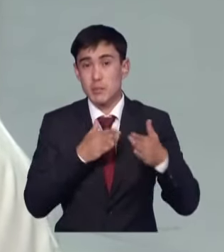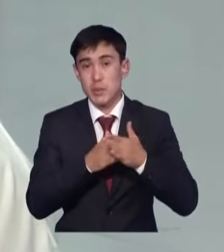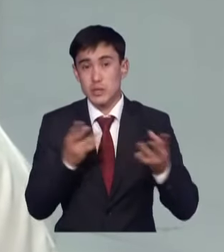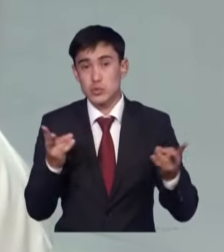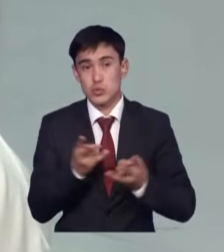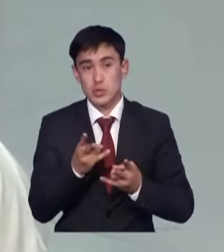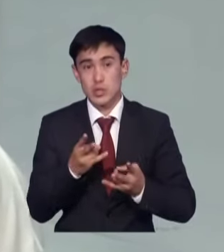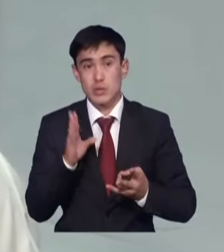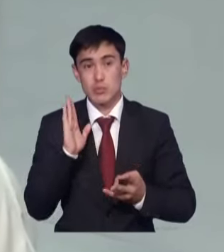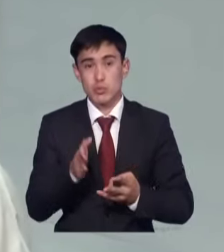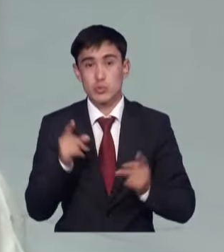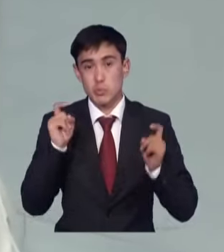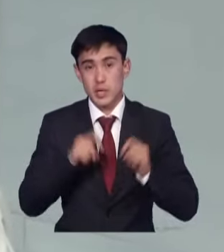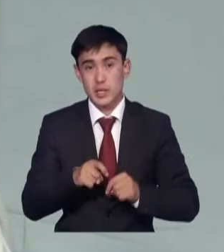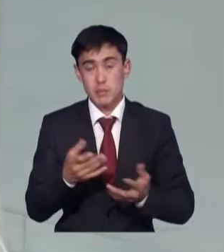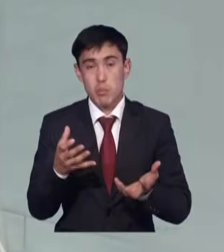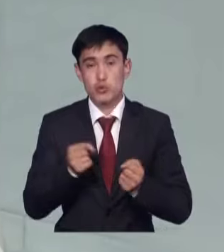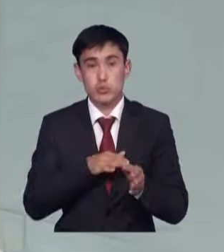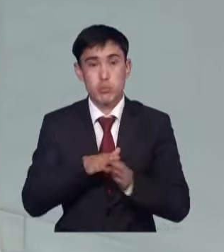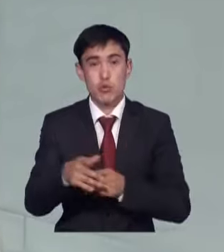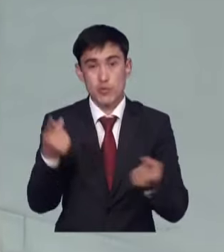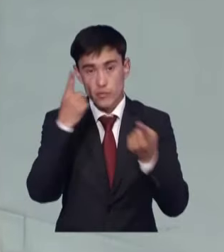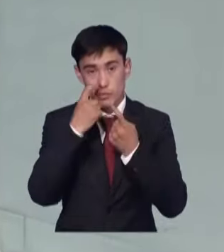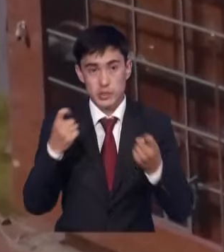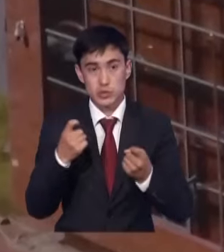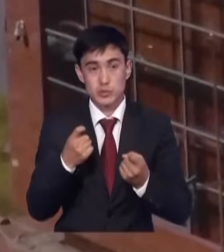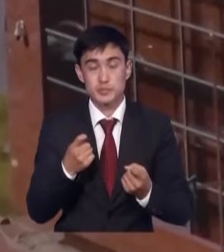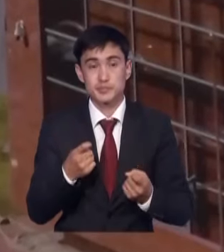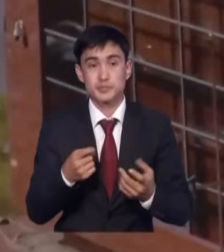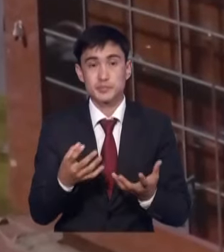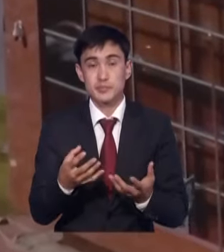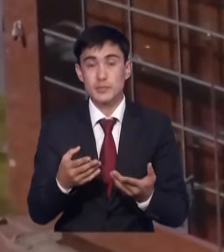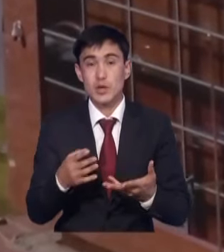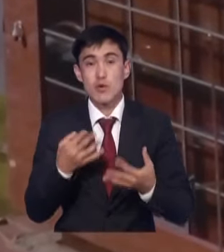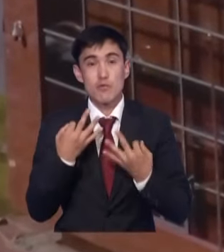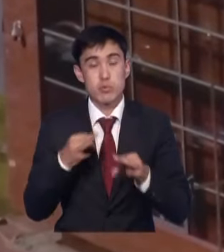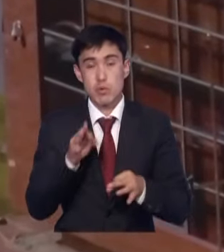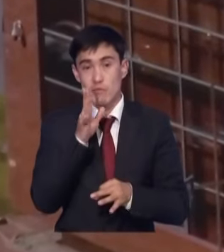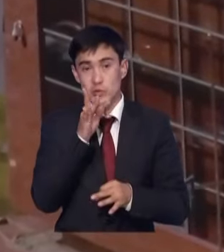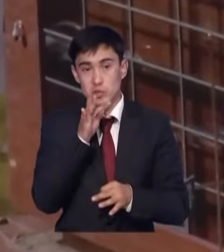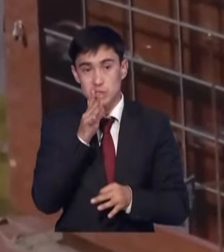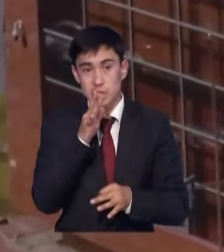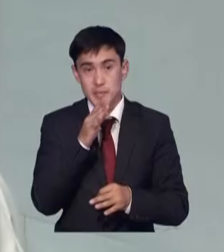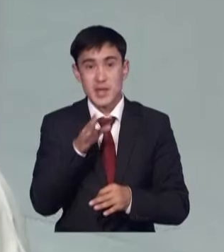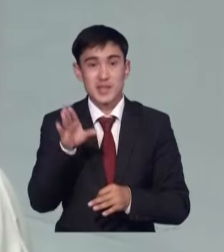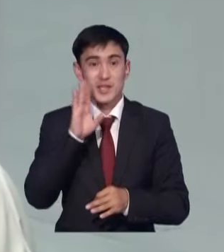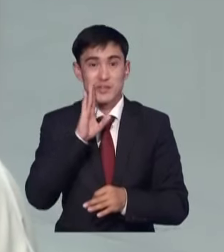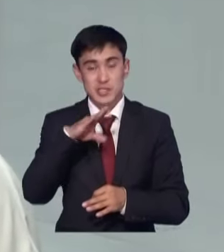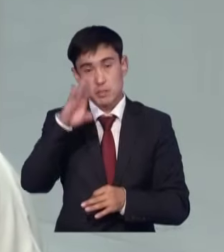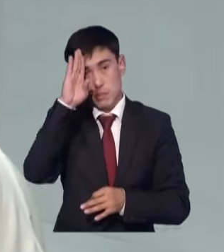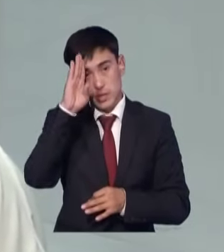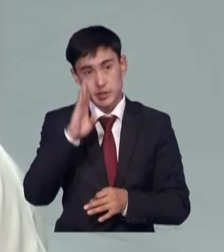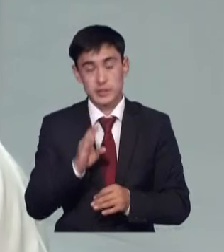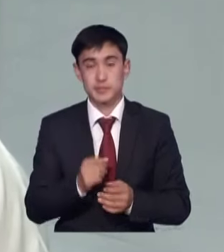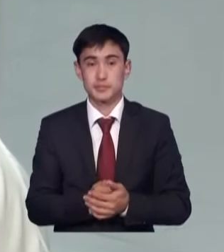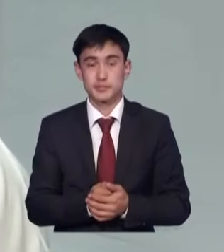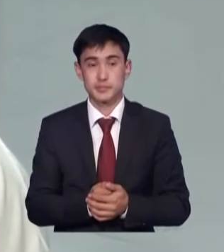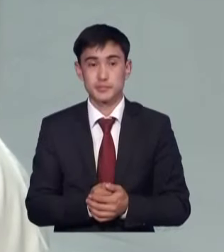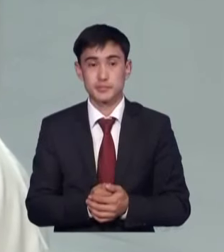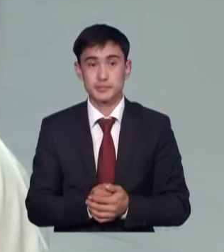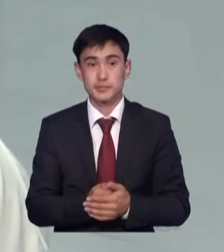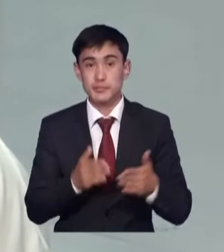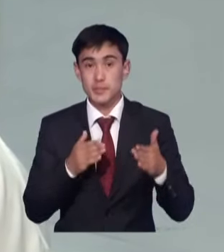предотвратить, нужно будет приходить, получить полную информацию. И получается, в любом возрасте, и не только девочки, даже мальчики, потому что